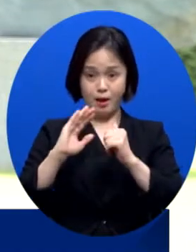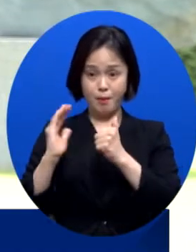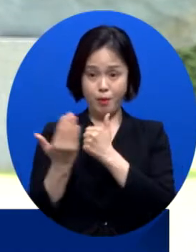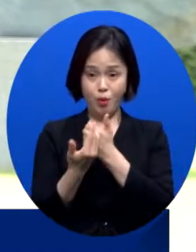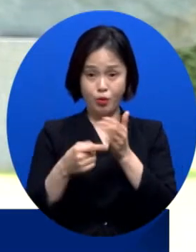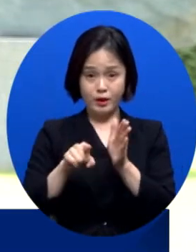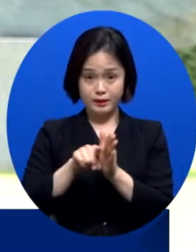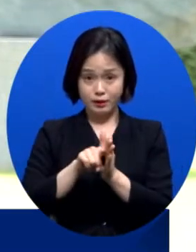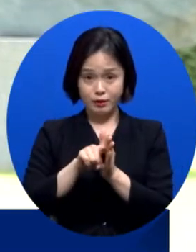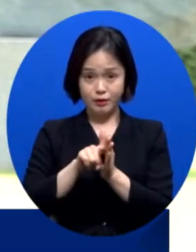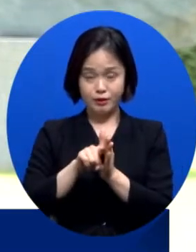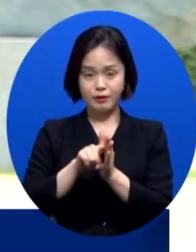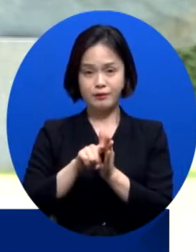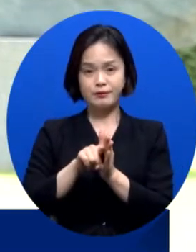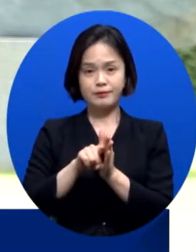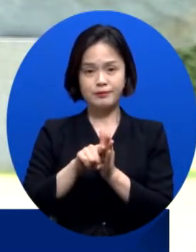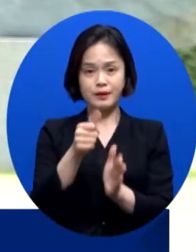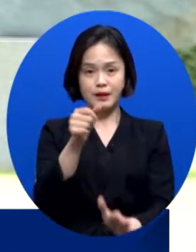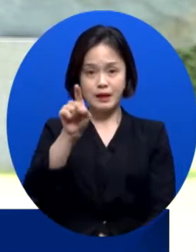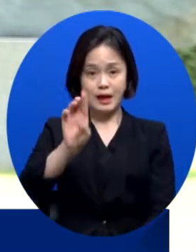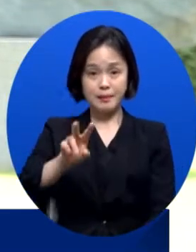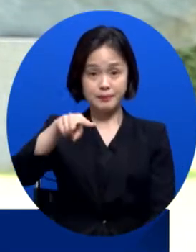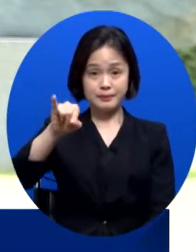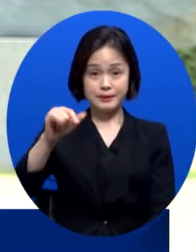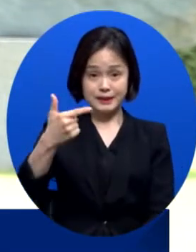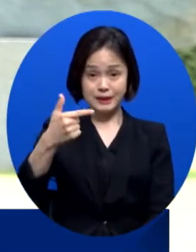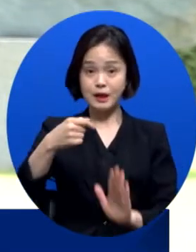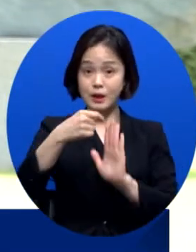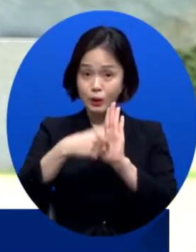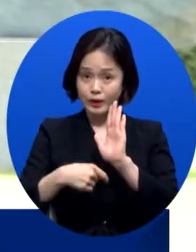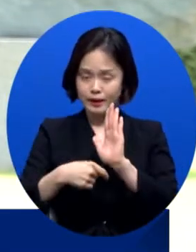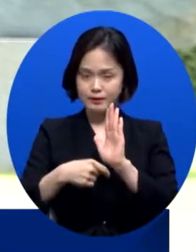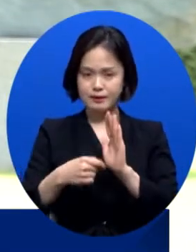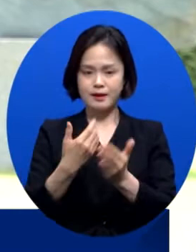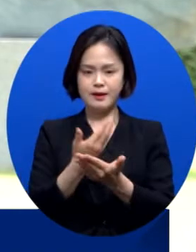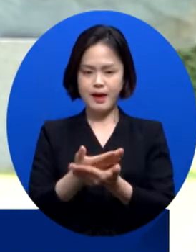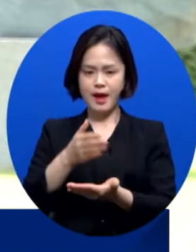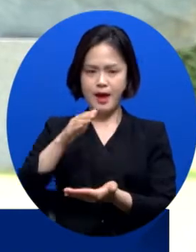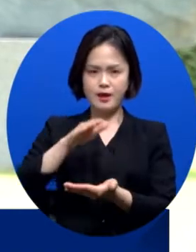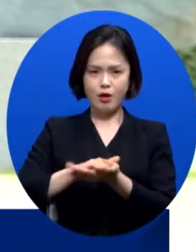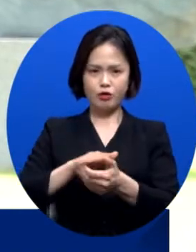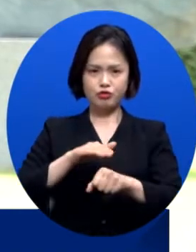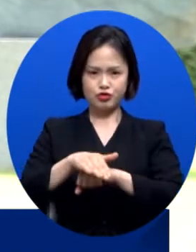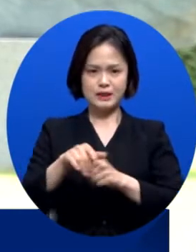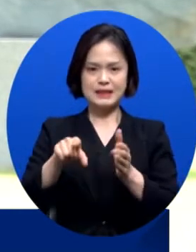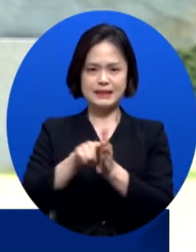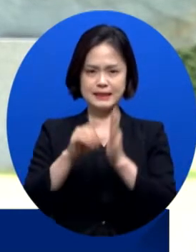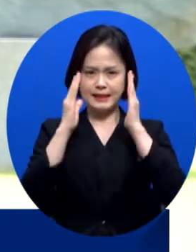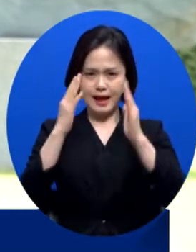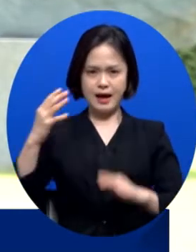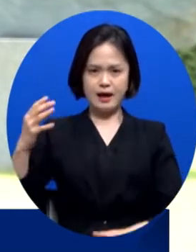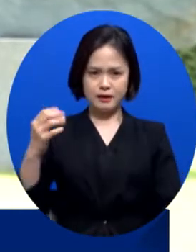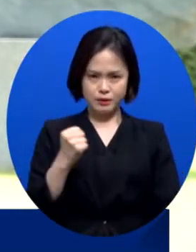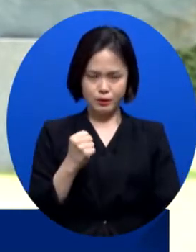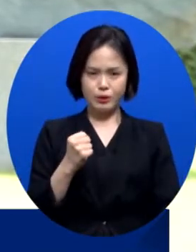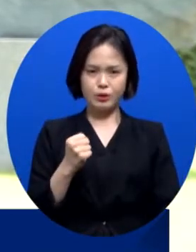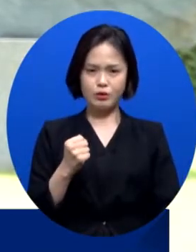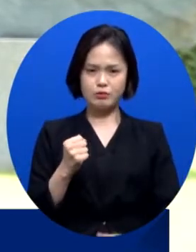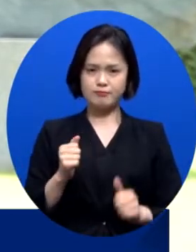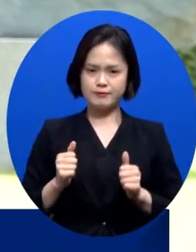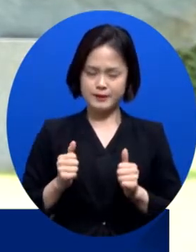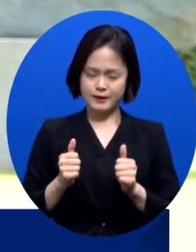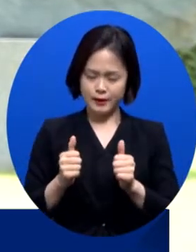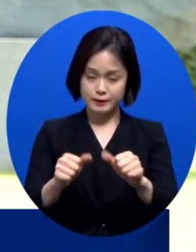동안 개혁주의 신학을 외치며 파수에 온 것을